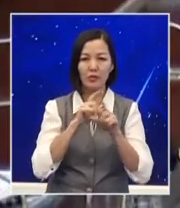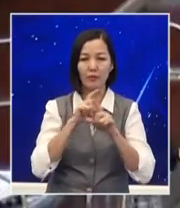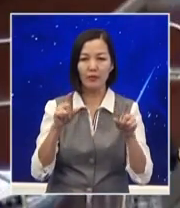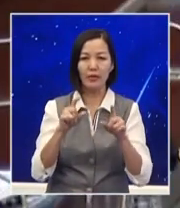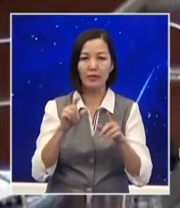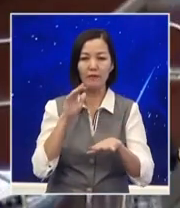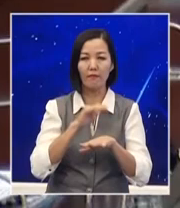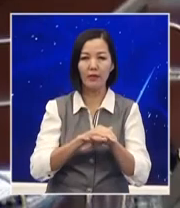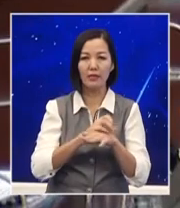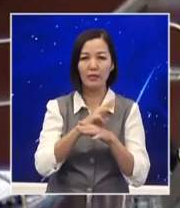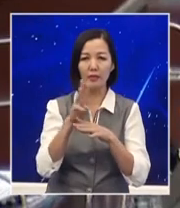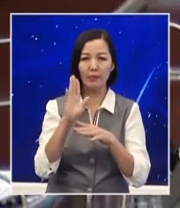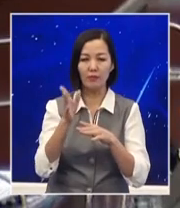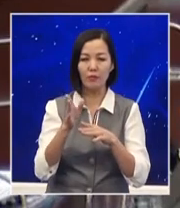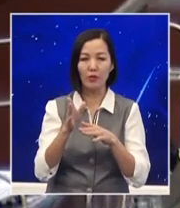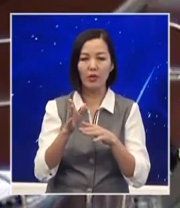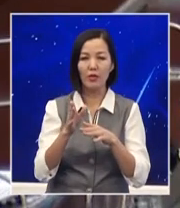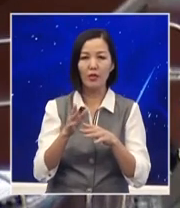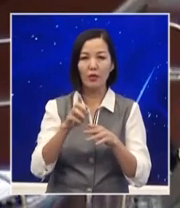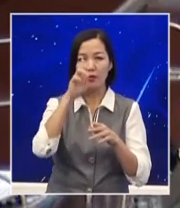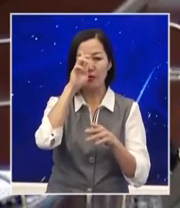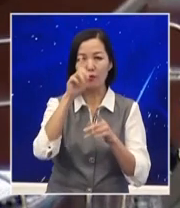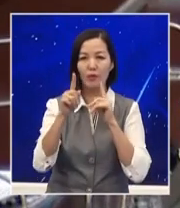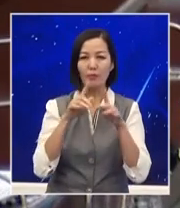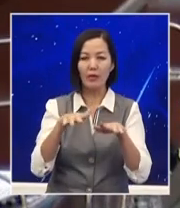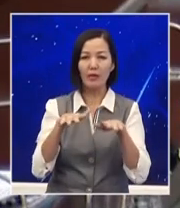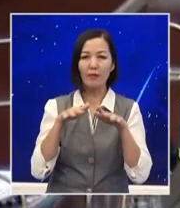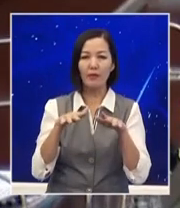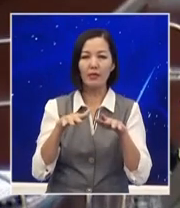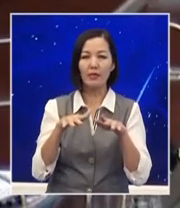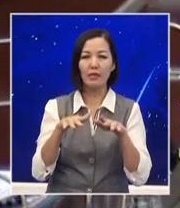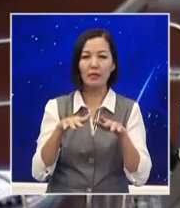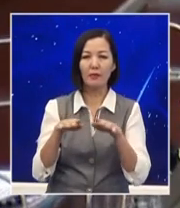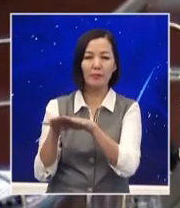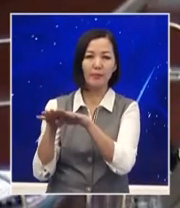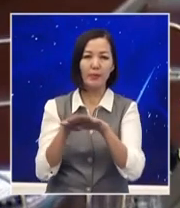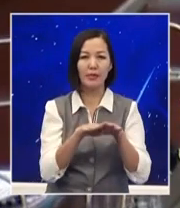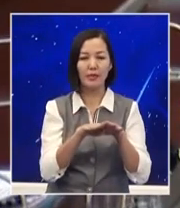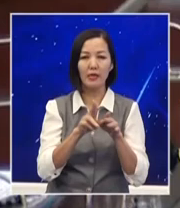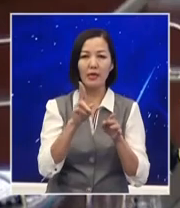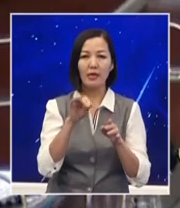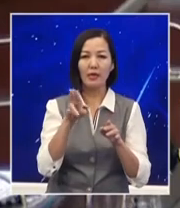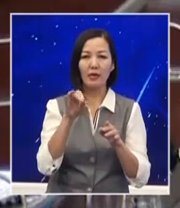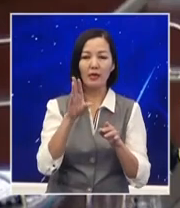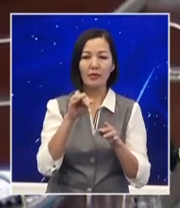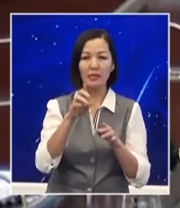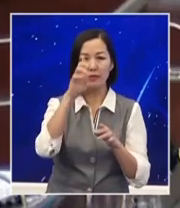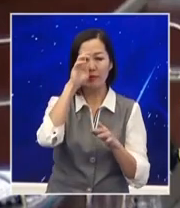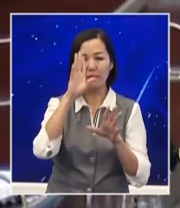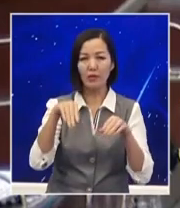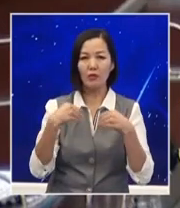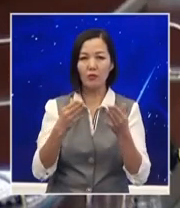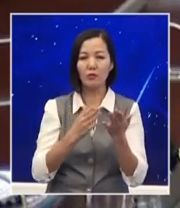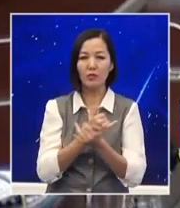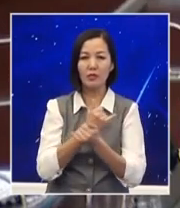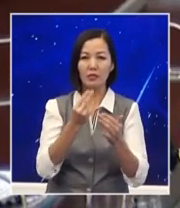жөніндегі деректерді қамтитын болады. Үкімет парламентке жылжымайтын мүліктің бірыңғай мемлекеттік кадастры шеңберінде мемлекет көрсетілетін